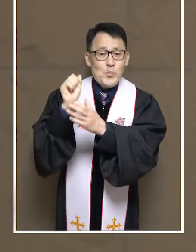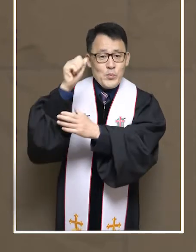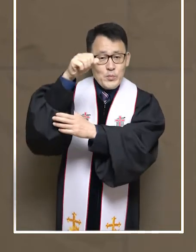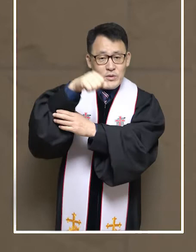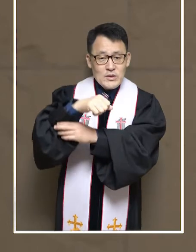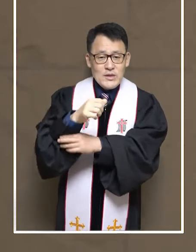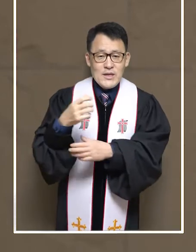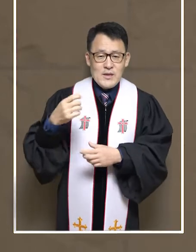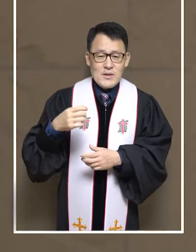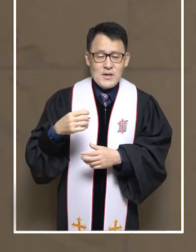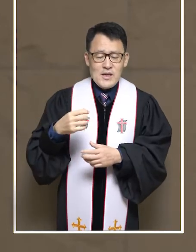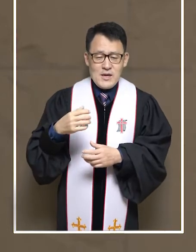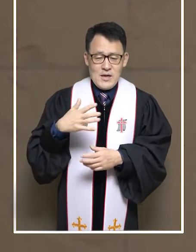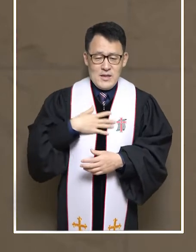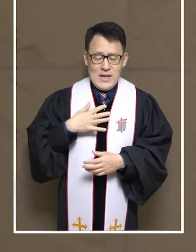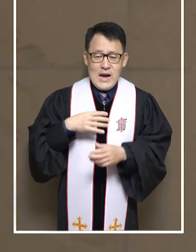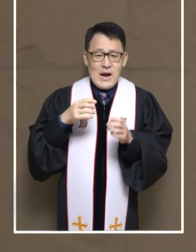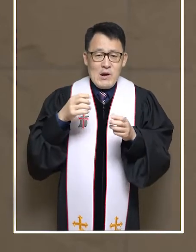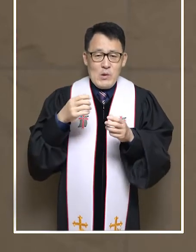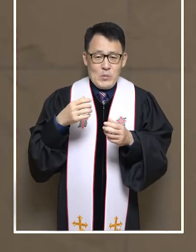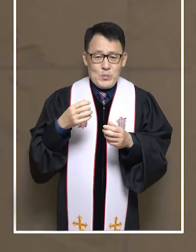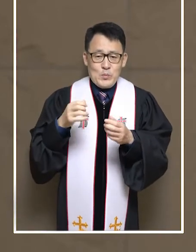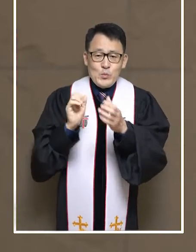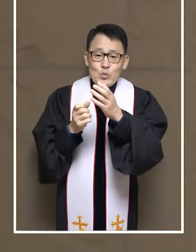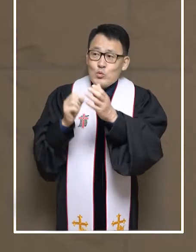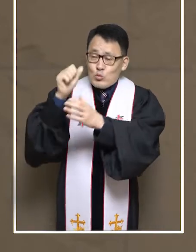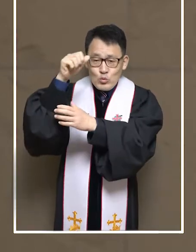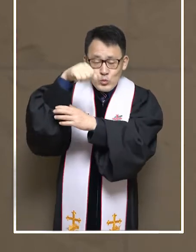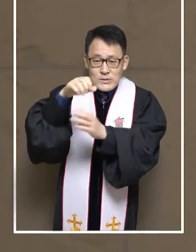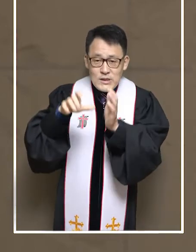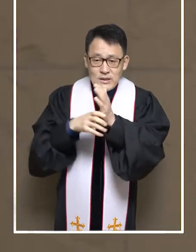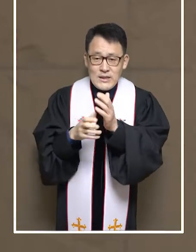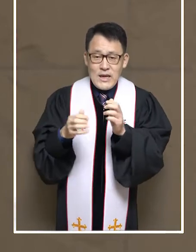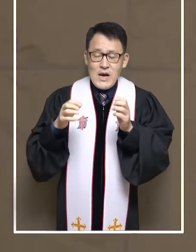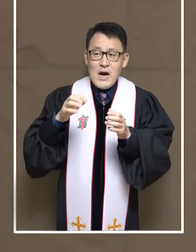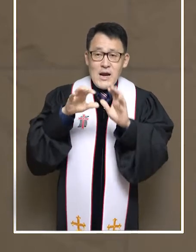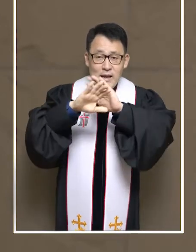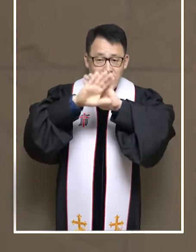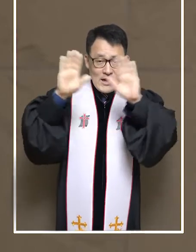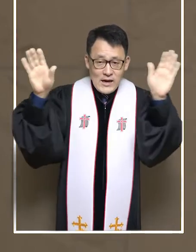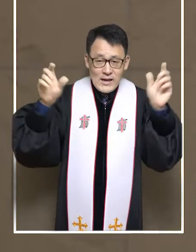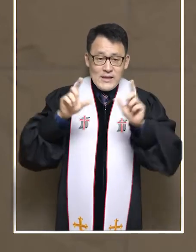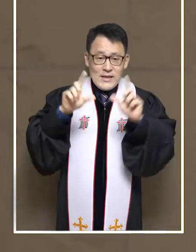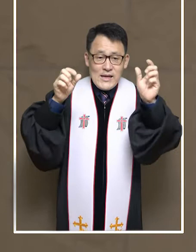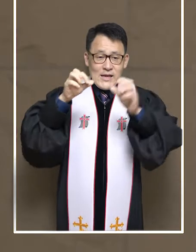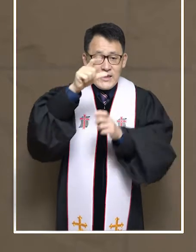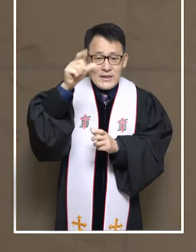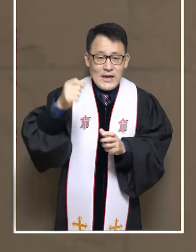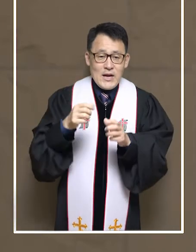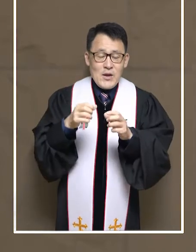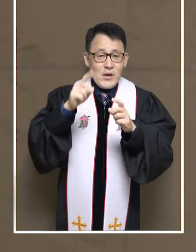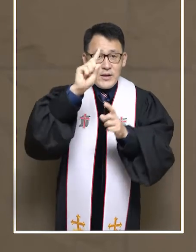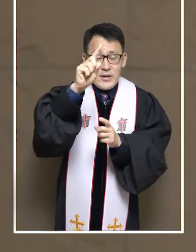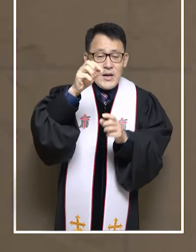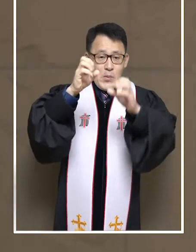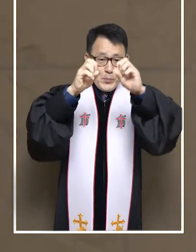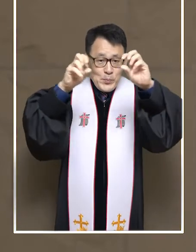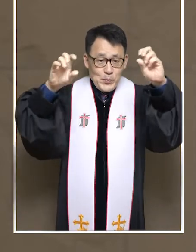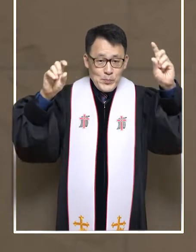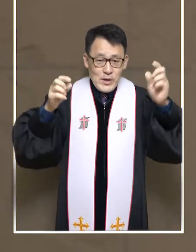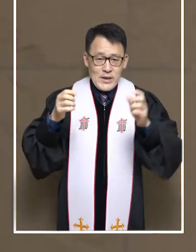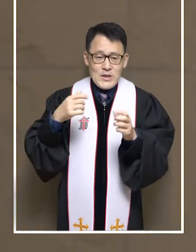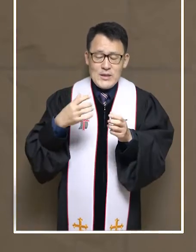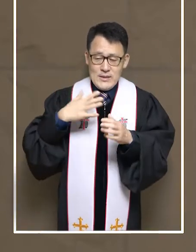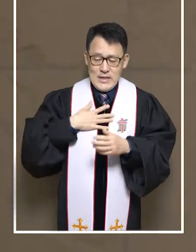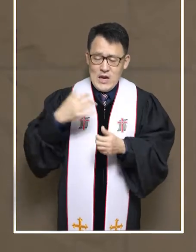곡식단이 자기 단을 향해 절하는 꿈을 꾸었고, 하늘의 해와 달과 11별이 자기 별을 향해 절하는 꿈을